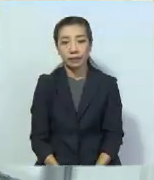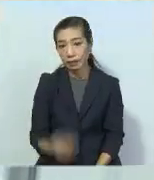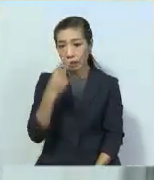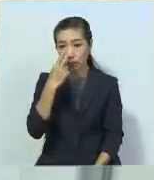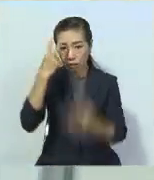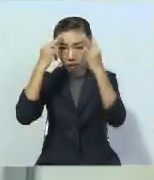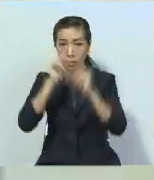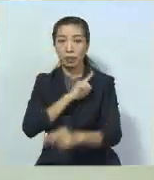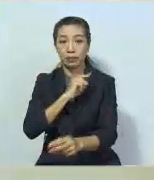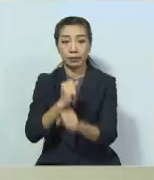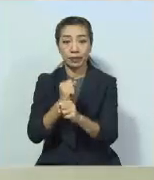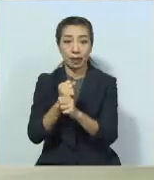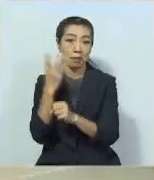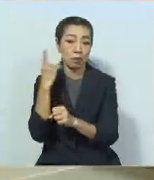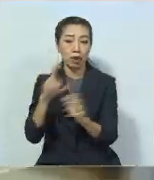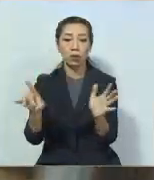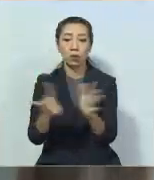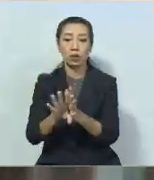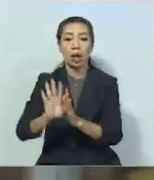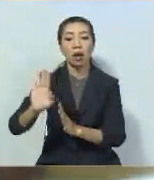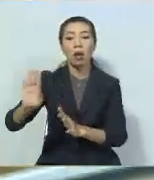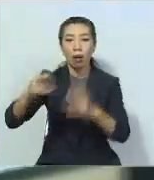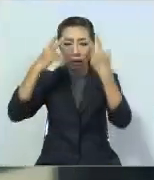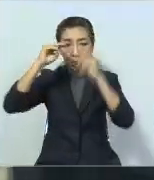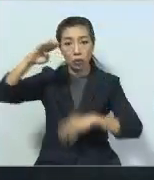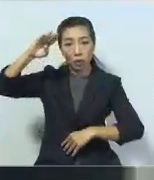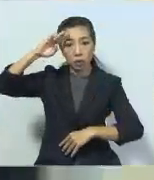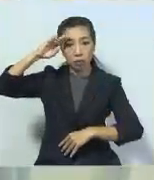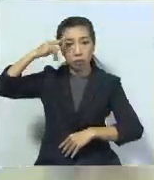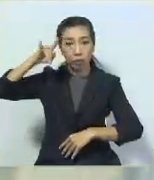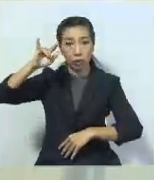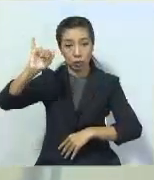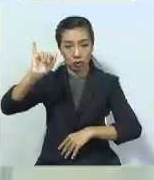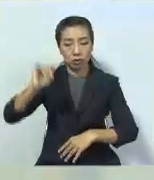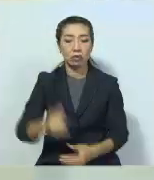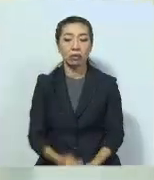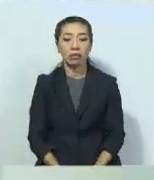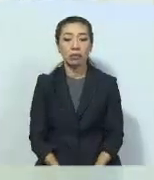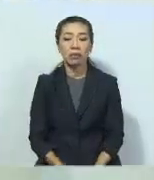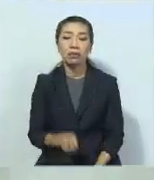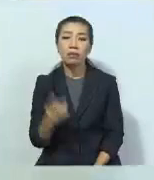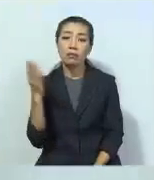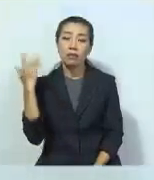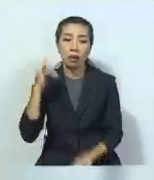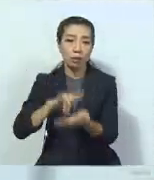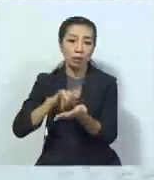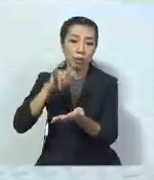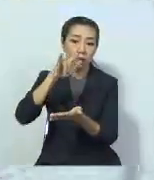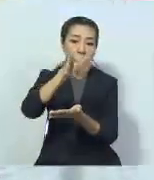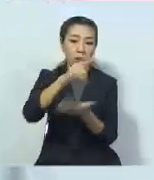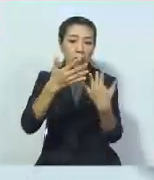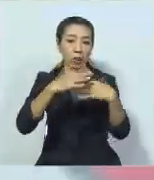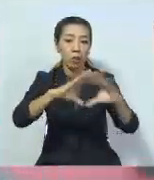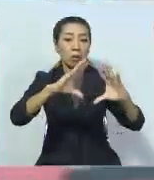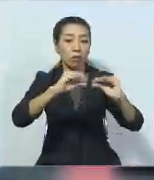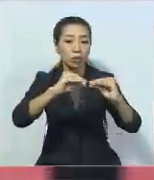ารกิจนะครับเป็นภารกิจวันสุดท้ายของพลเอกประยุทธ์จันทร์โอชานายกรัฐมนตรีที่เดินทางเข้าร่วมการประชุ